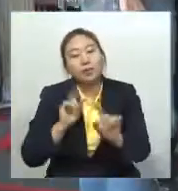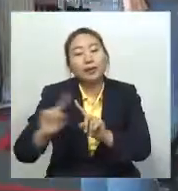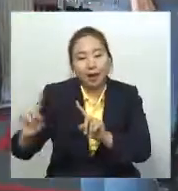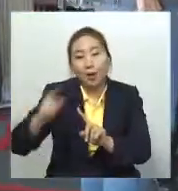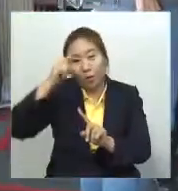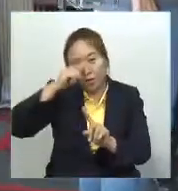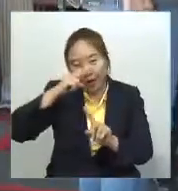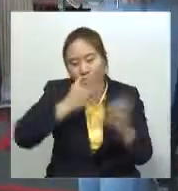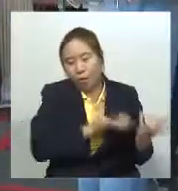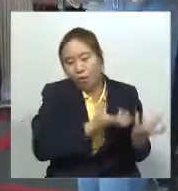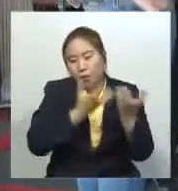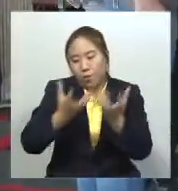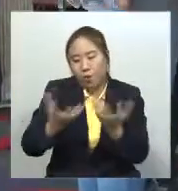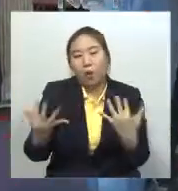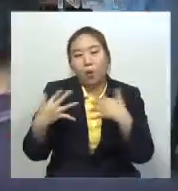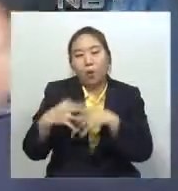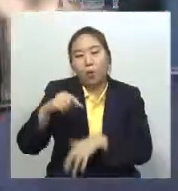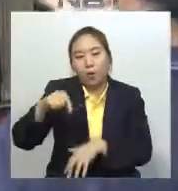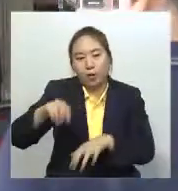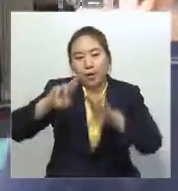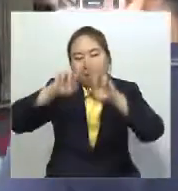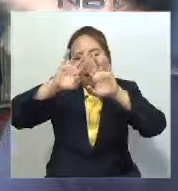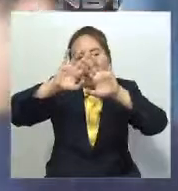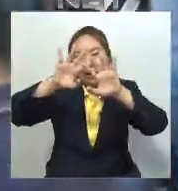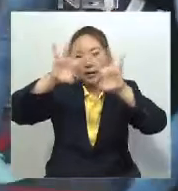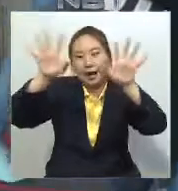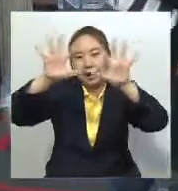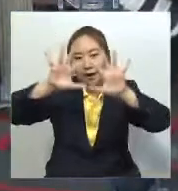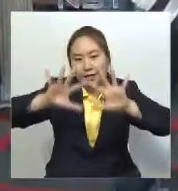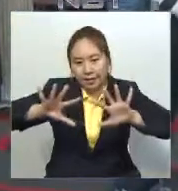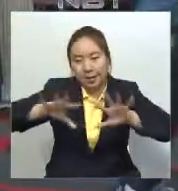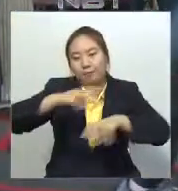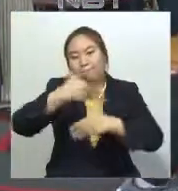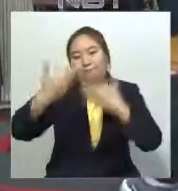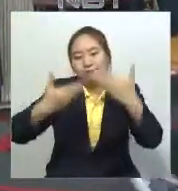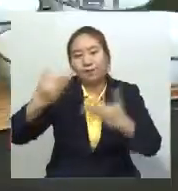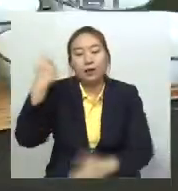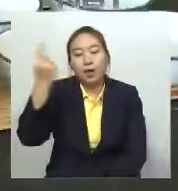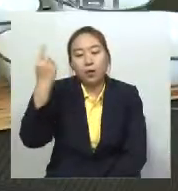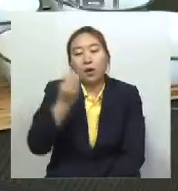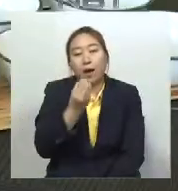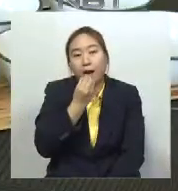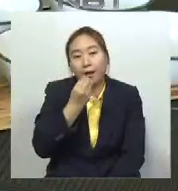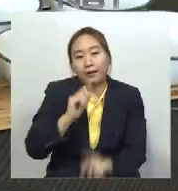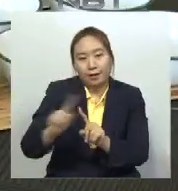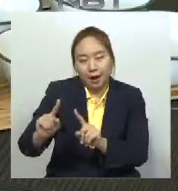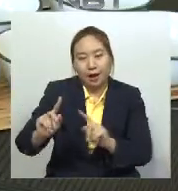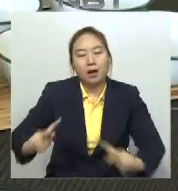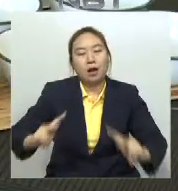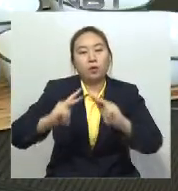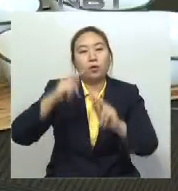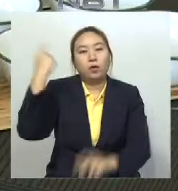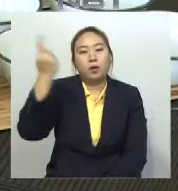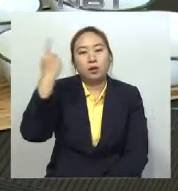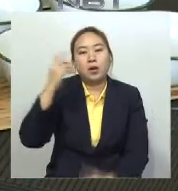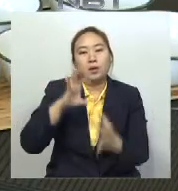การรวบรวมมาไว้ในงานอาเซียนแกสโตรโมนีนะครับทัวริซึมแฟร์การท่องเที่ยวเชิงอาหารนะครับซึ่งจัดขึ้นโดยกระทรวงการท่องเที่ยว